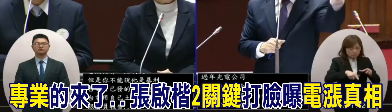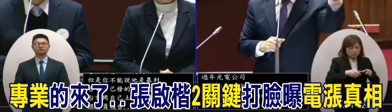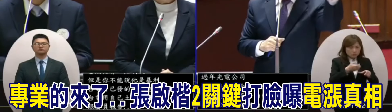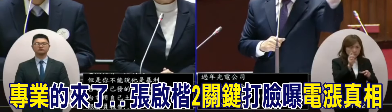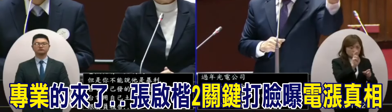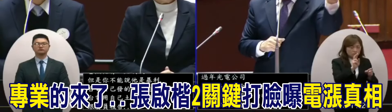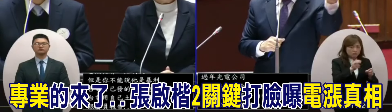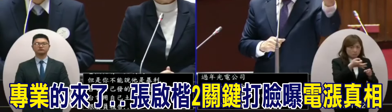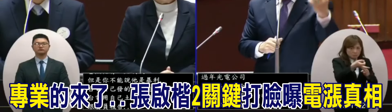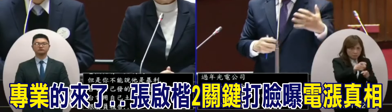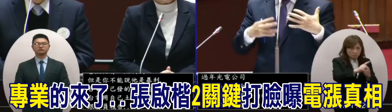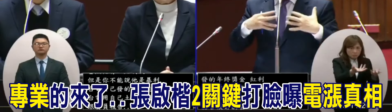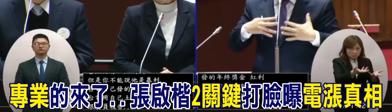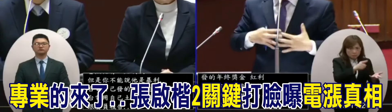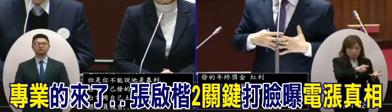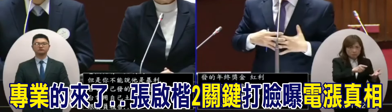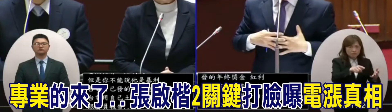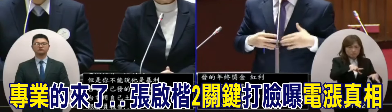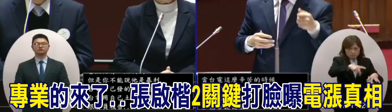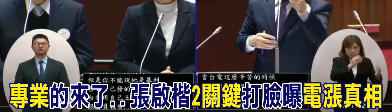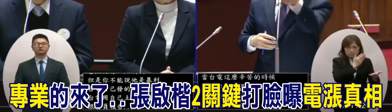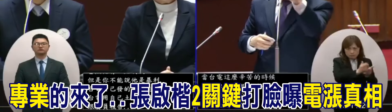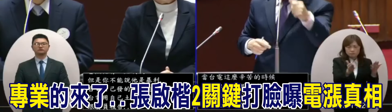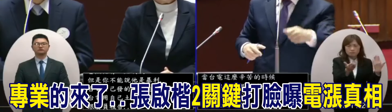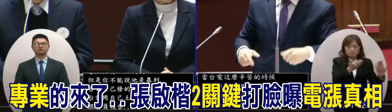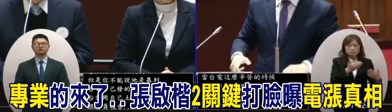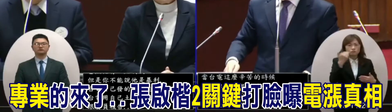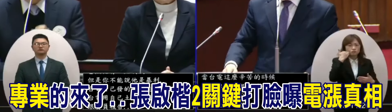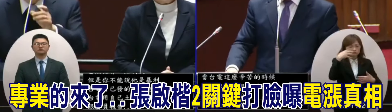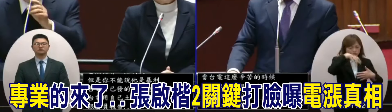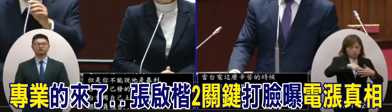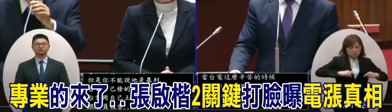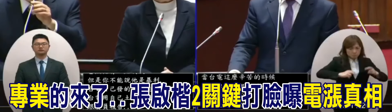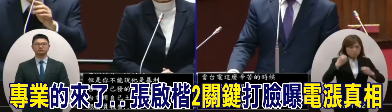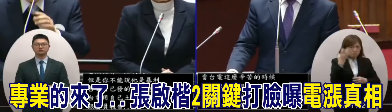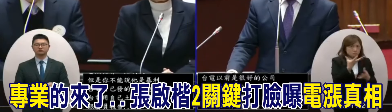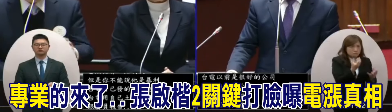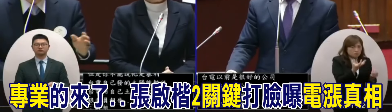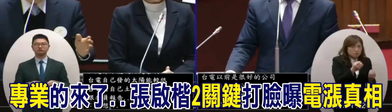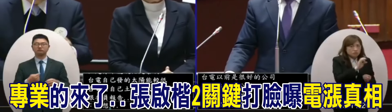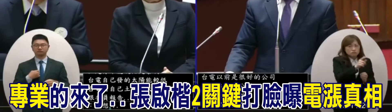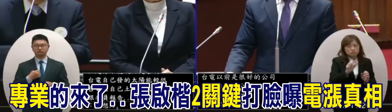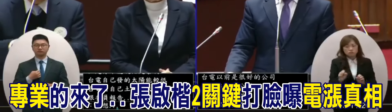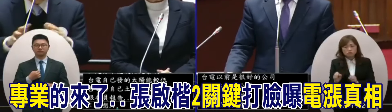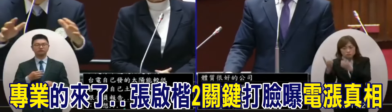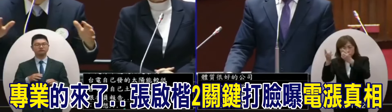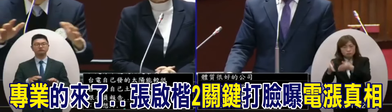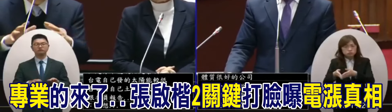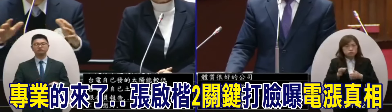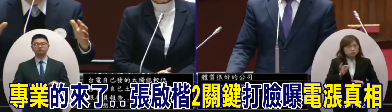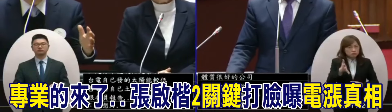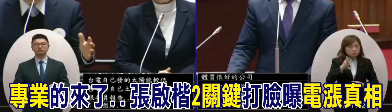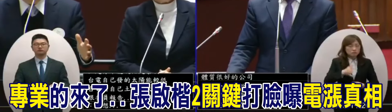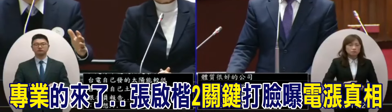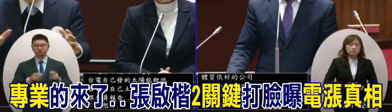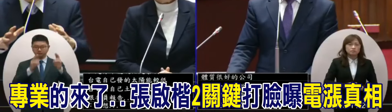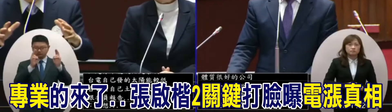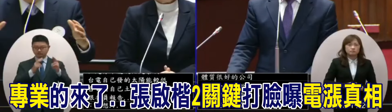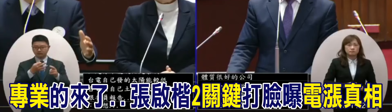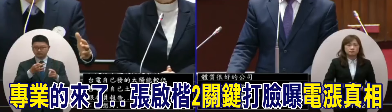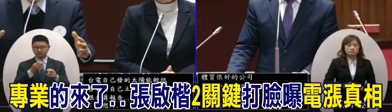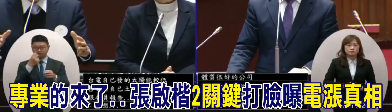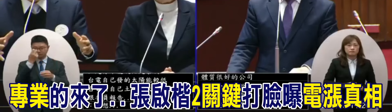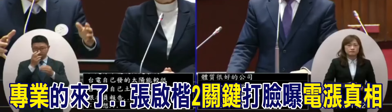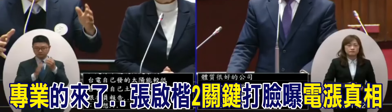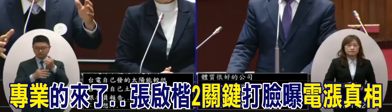才去谈涨价的事情？你说内部没有改革，你凭什么涨人民的价钱？ 我们当然在所有的电价审议委员会在